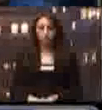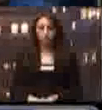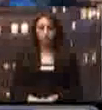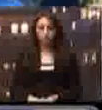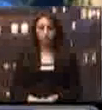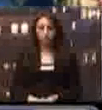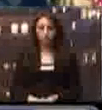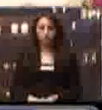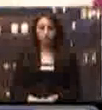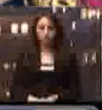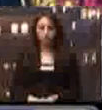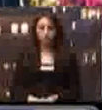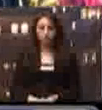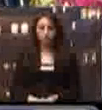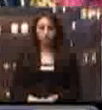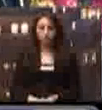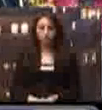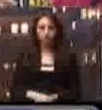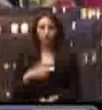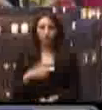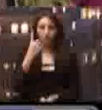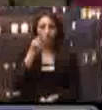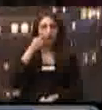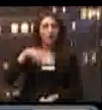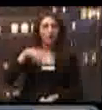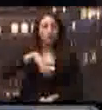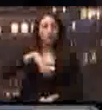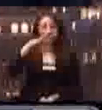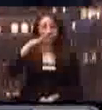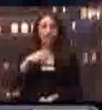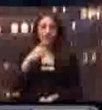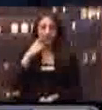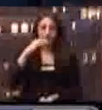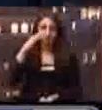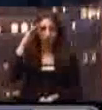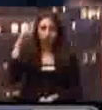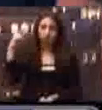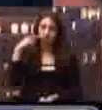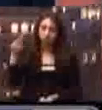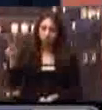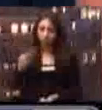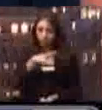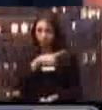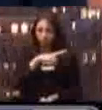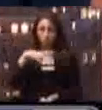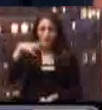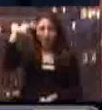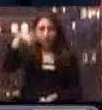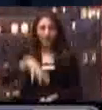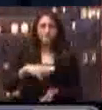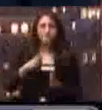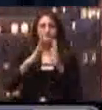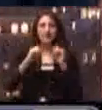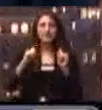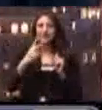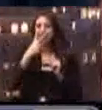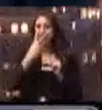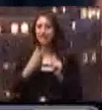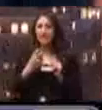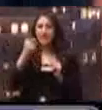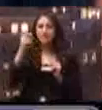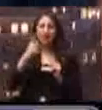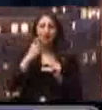التقرير واحد من الناس اللي هو جاي بس على المنطقه واحنا مبسوطين ان احنا خدنا بطاطين